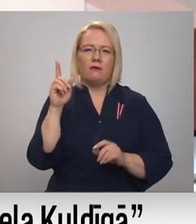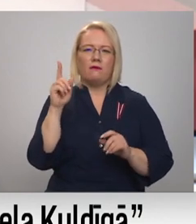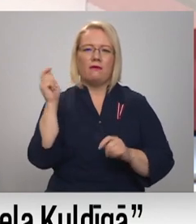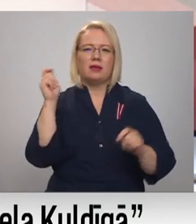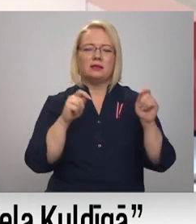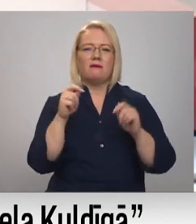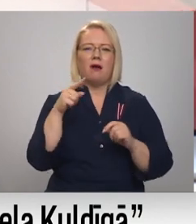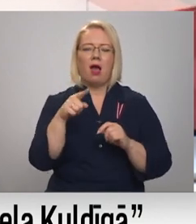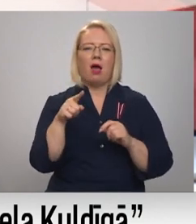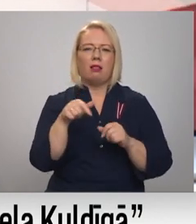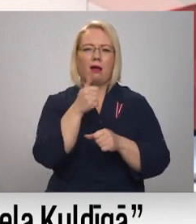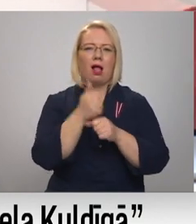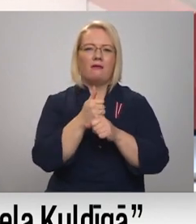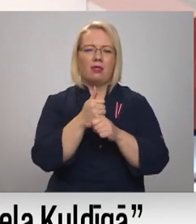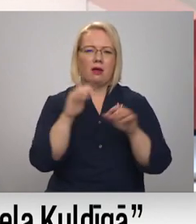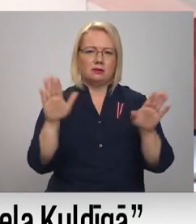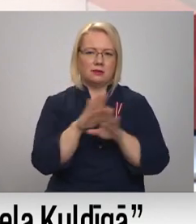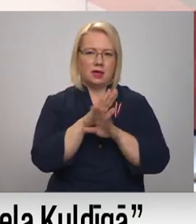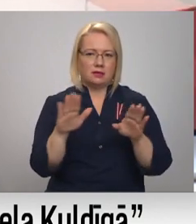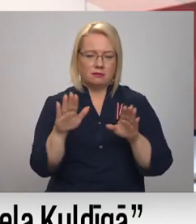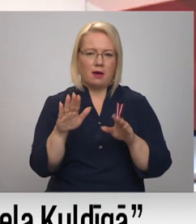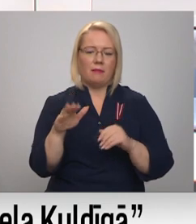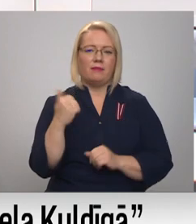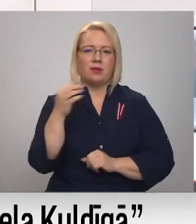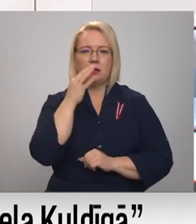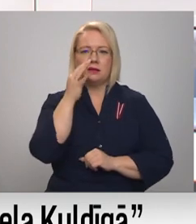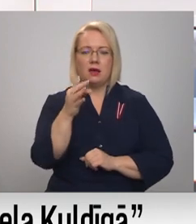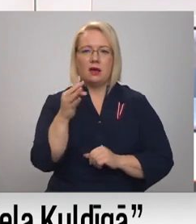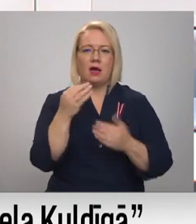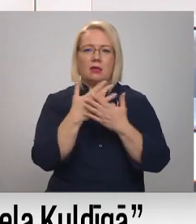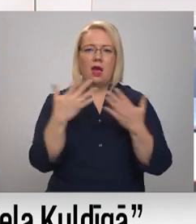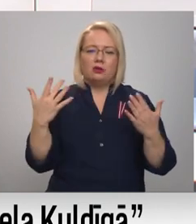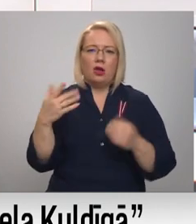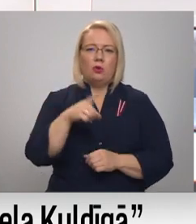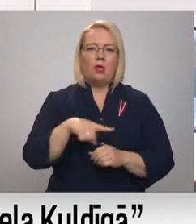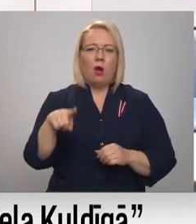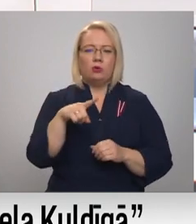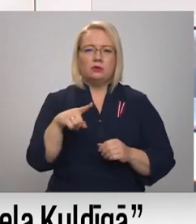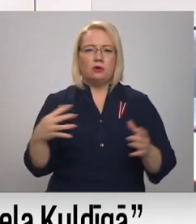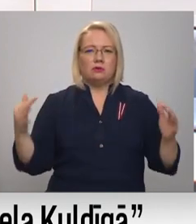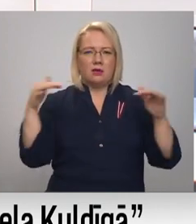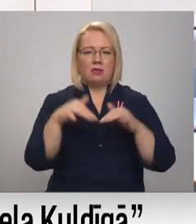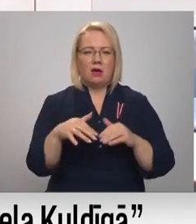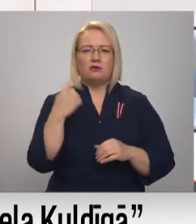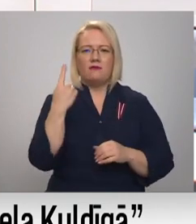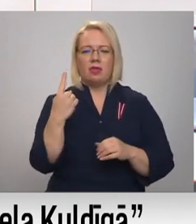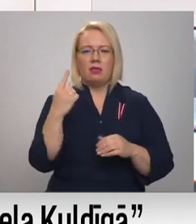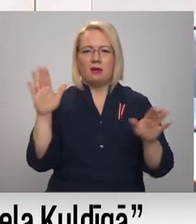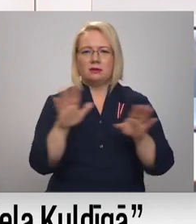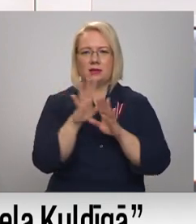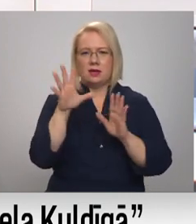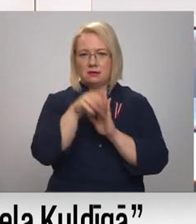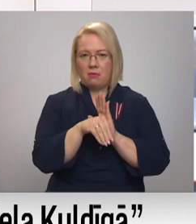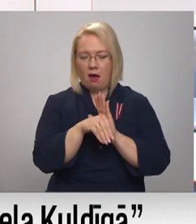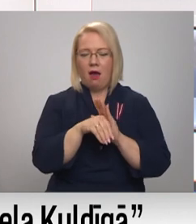dziesma. Tad dažādu nāciju sanākšana vienā dziesmā. Ja? Starp